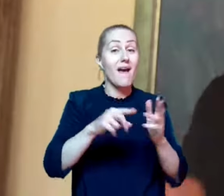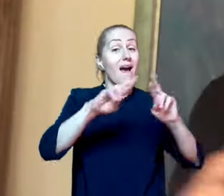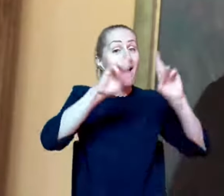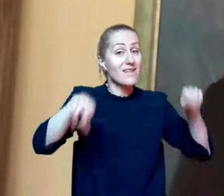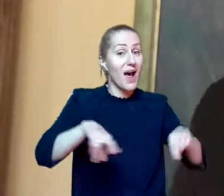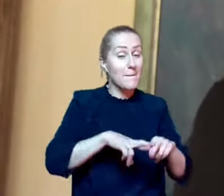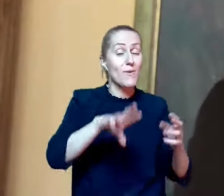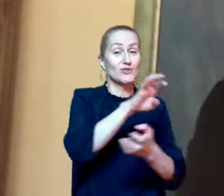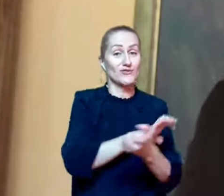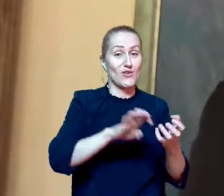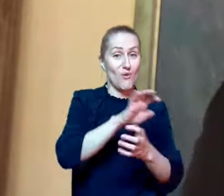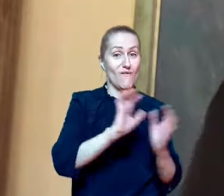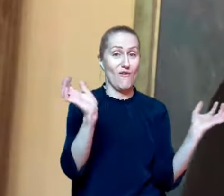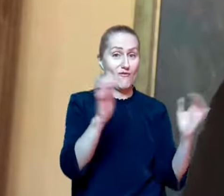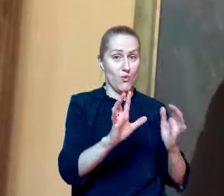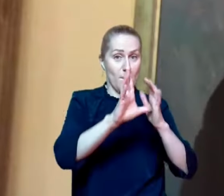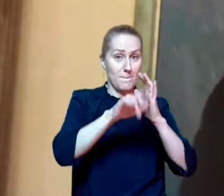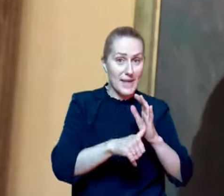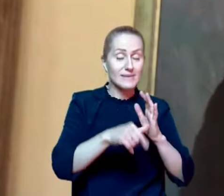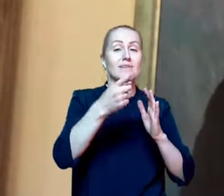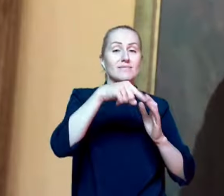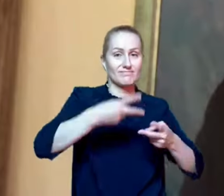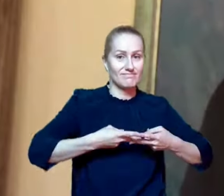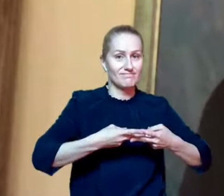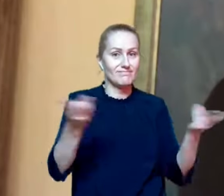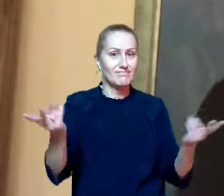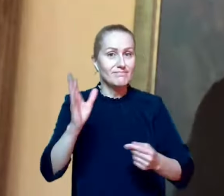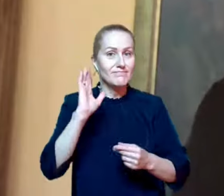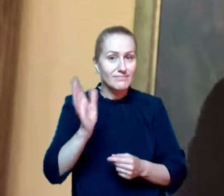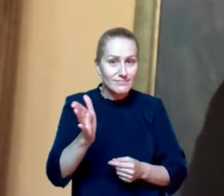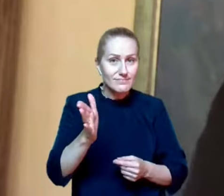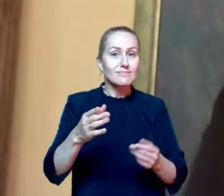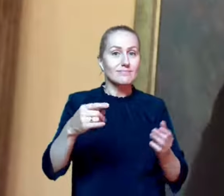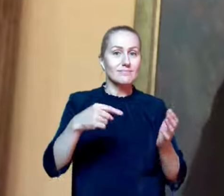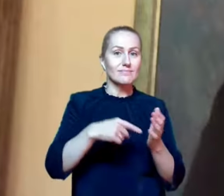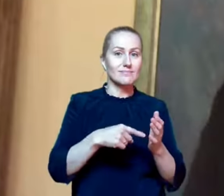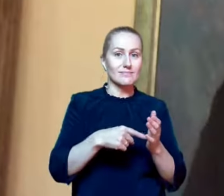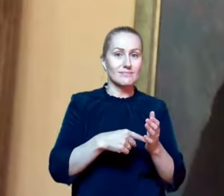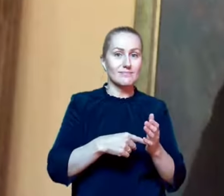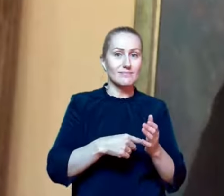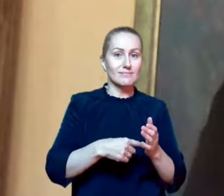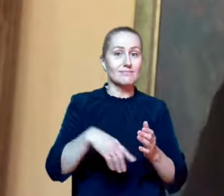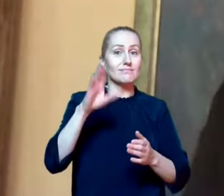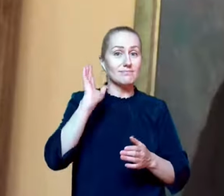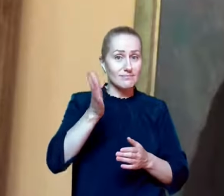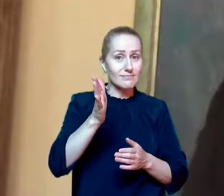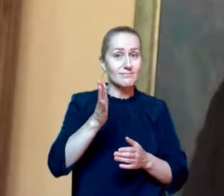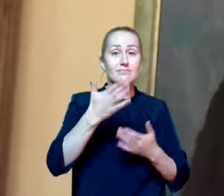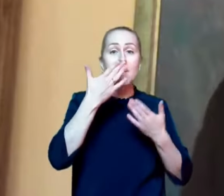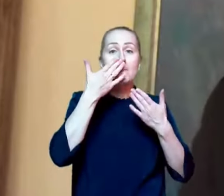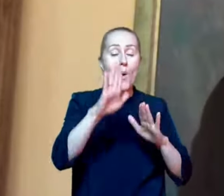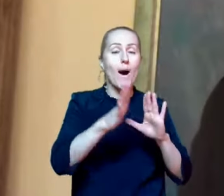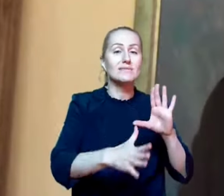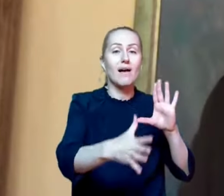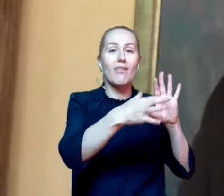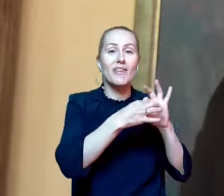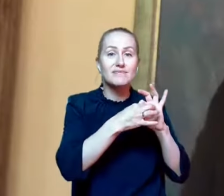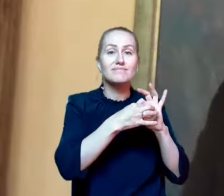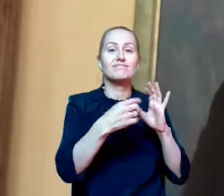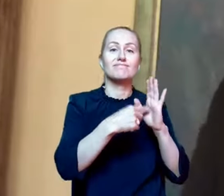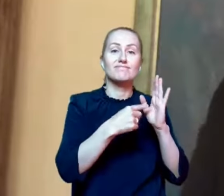Światowego Forum Miejskiego zostanie zaprezentowany i będzie strukturalnie powiązany